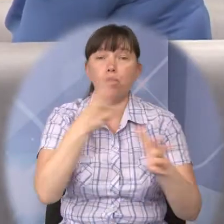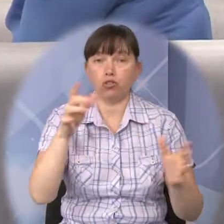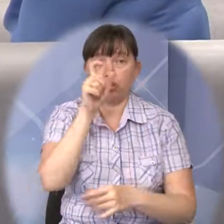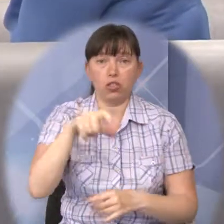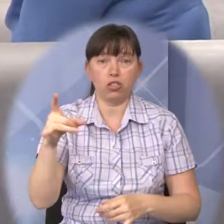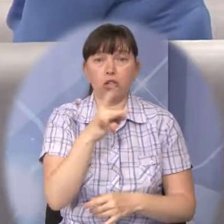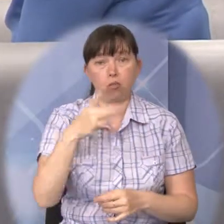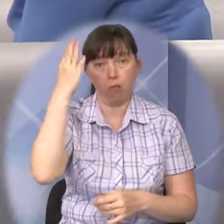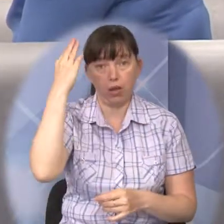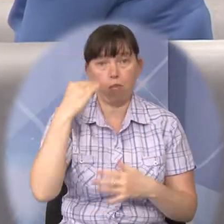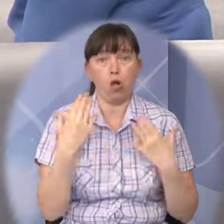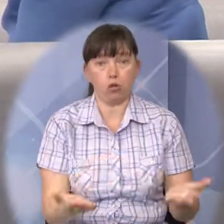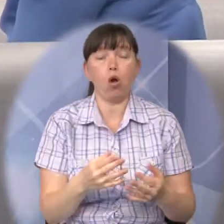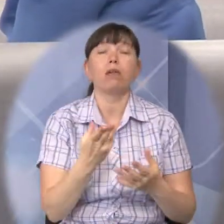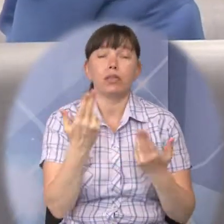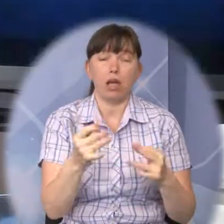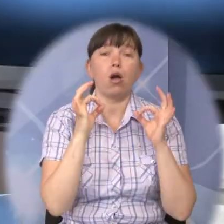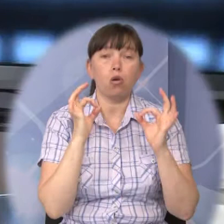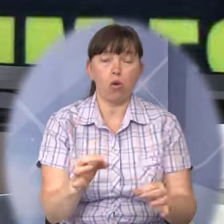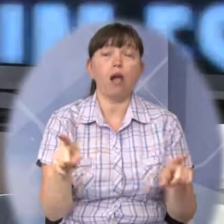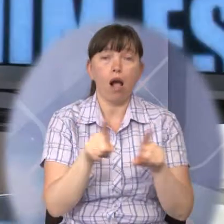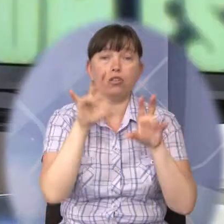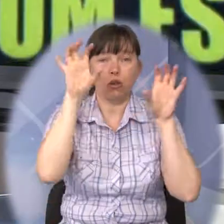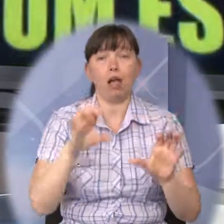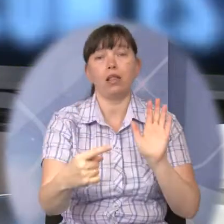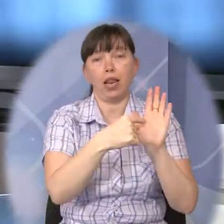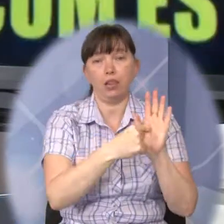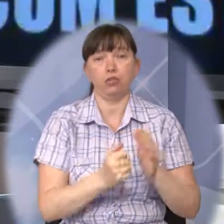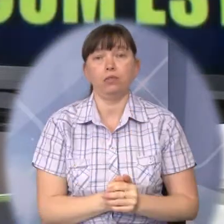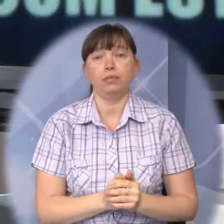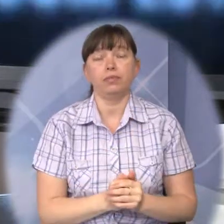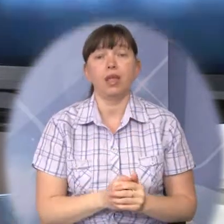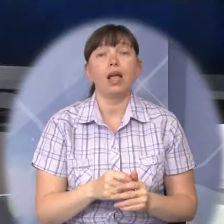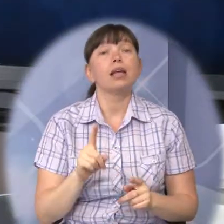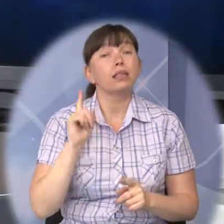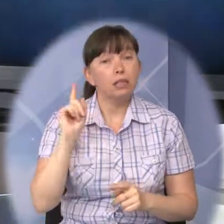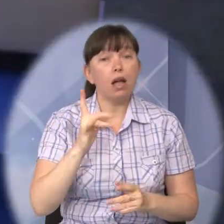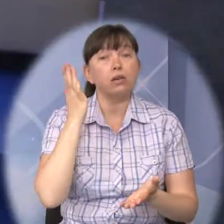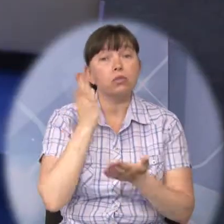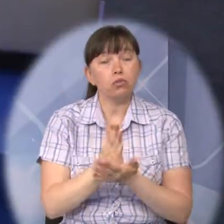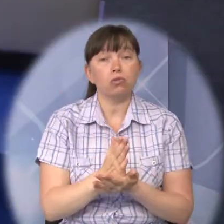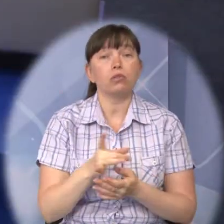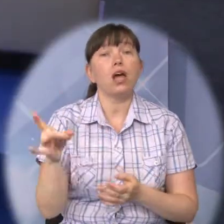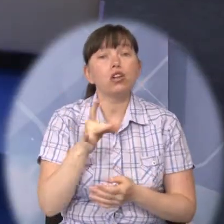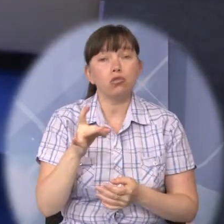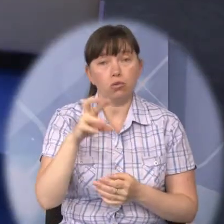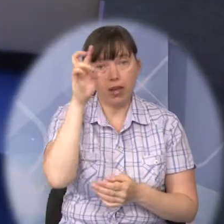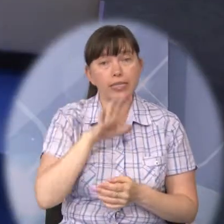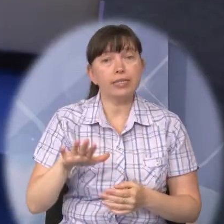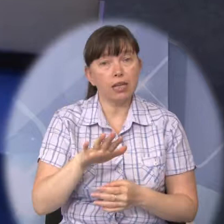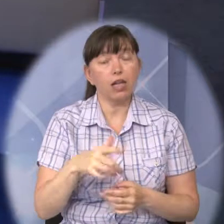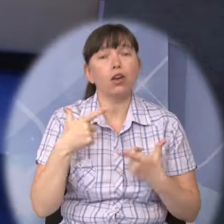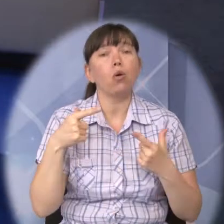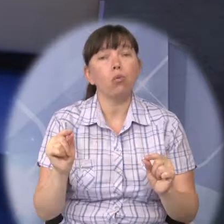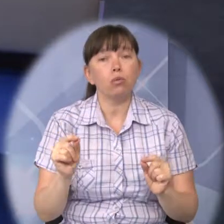orice cetățean în Republica Moldova. Exact, asta este condiționat, da, așa prevede legea. Da, însă sunt regiuni ale țării